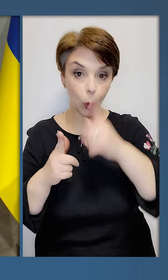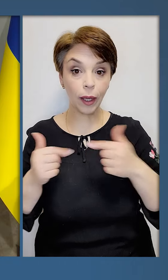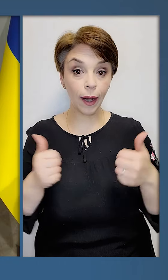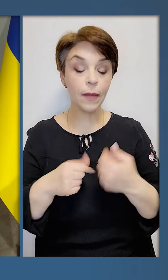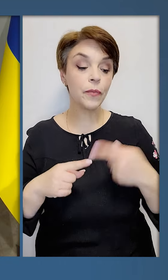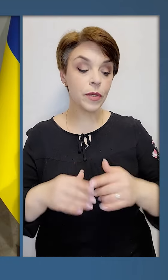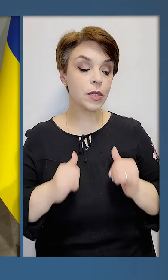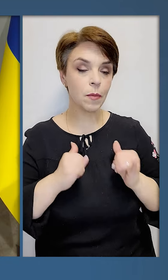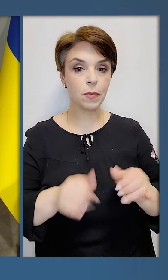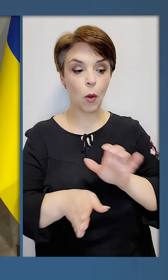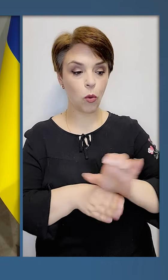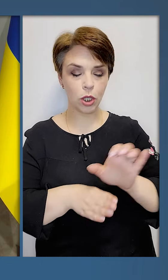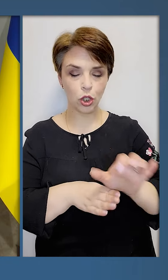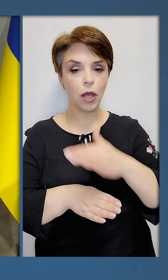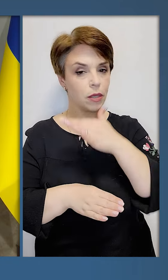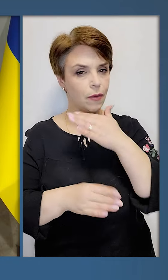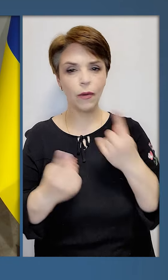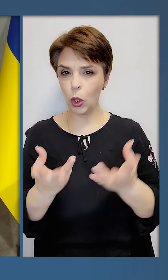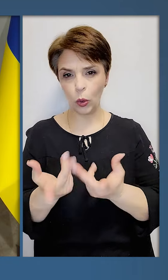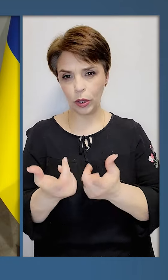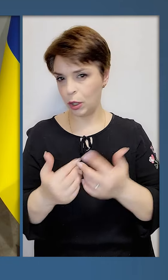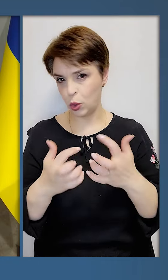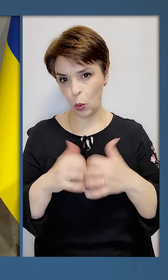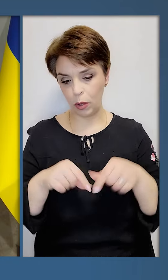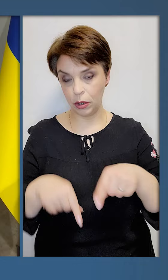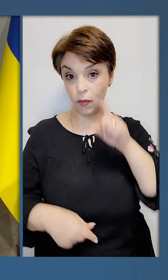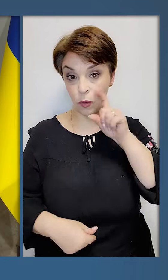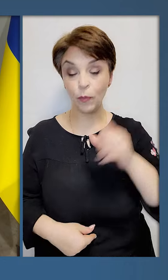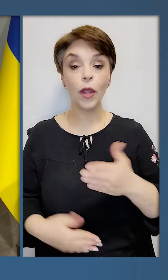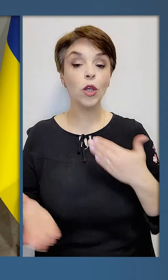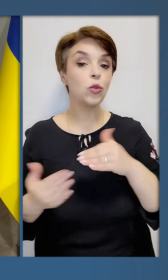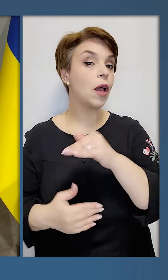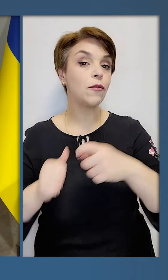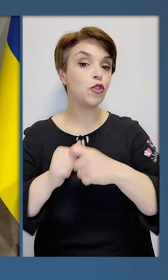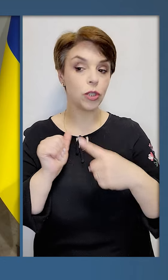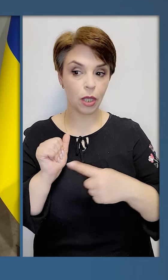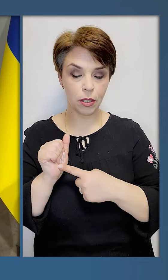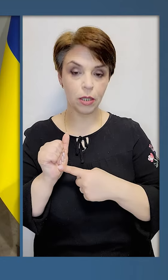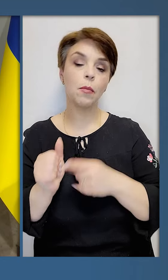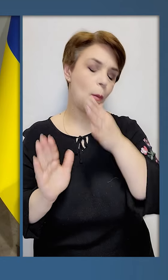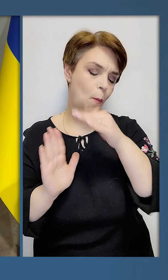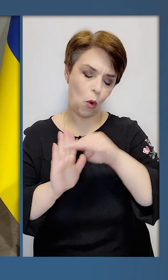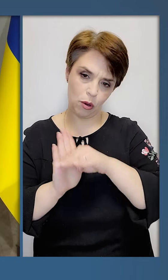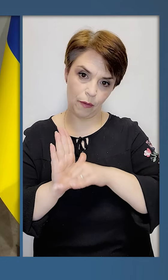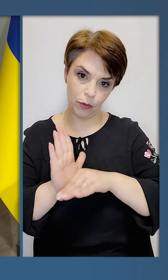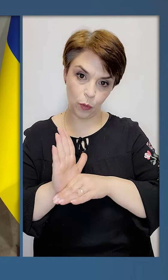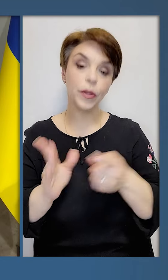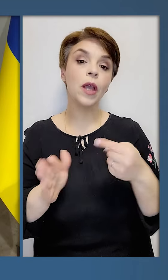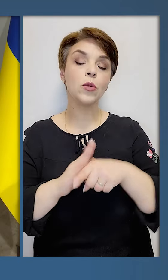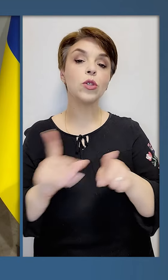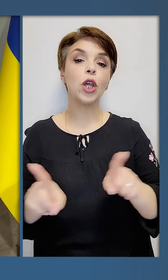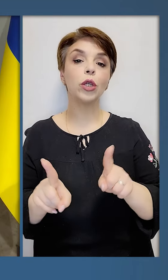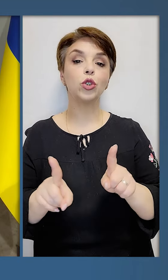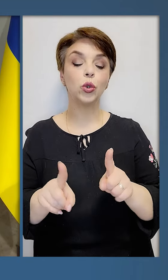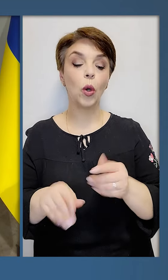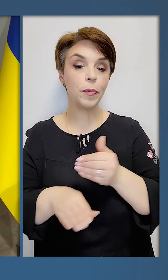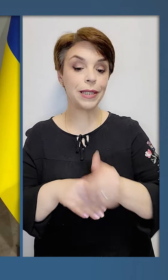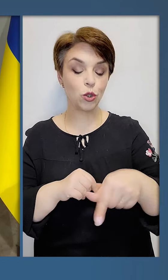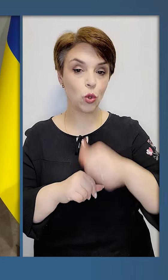це забезпечує постачання великої кількості обладнання в Україну. Щодо F-16, ми йдемо за графіком. Це означає,